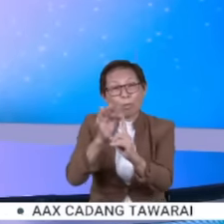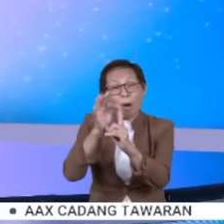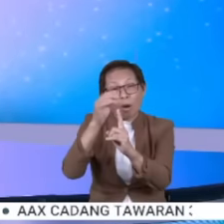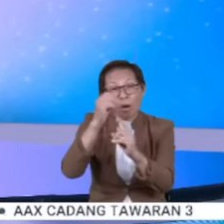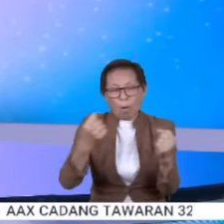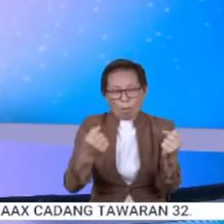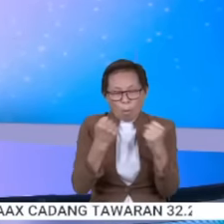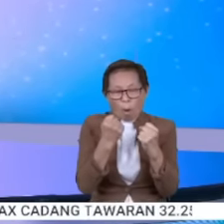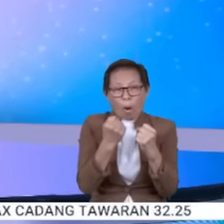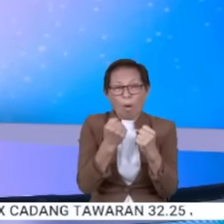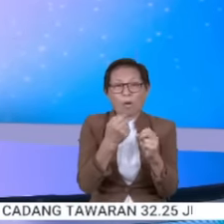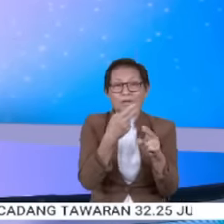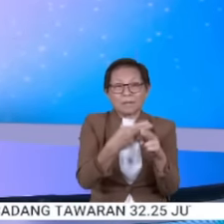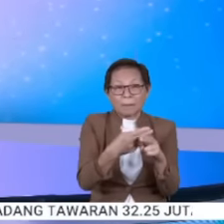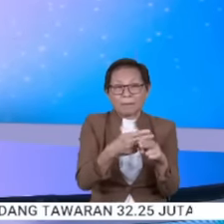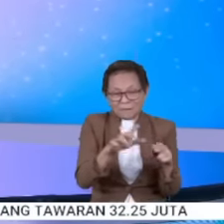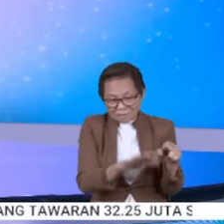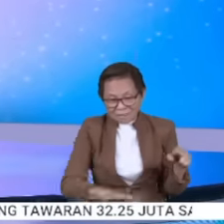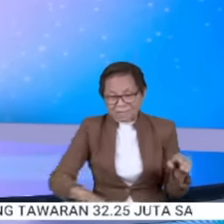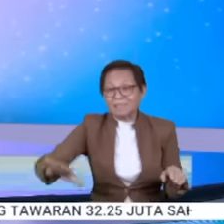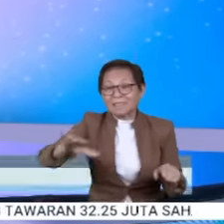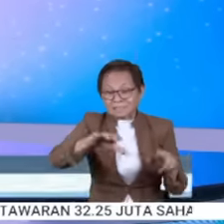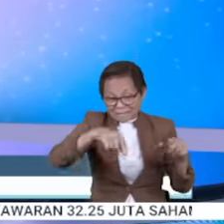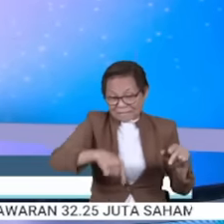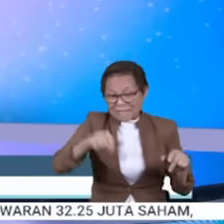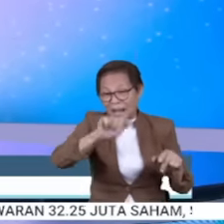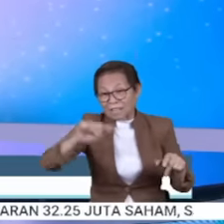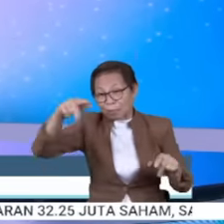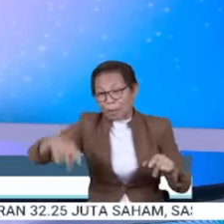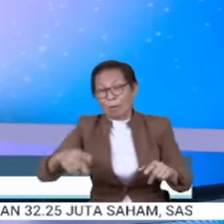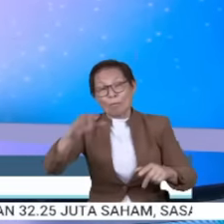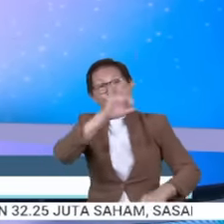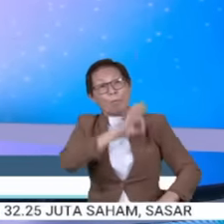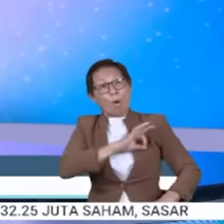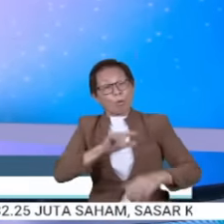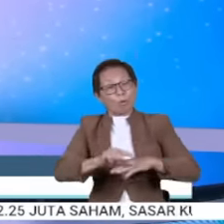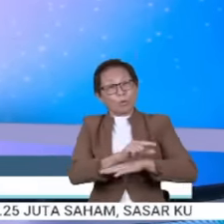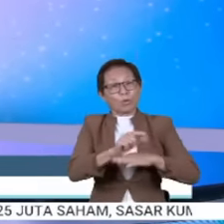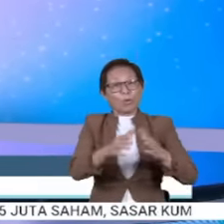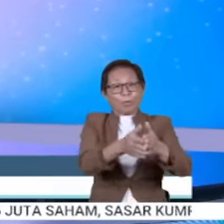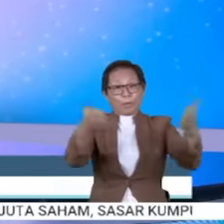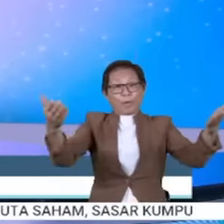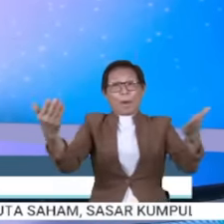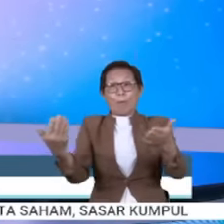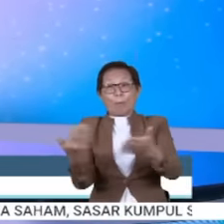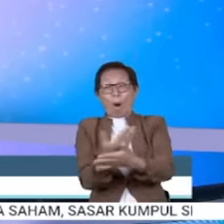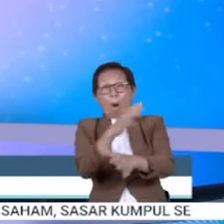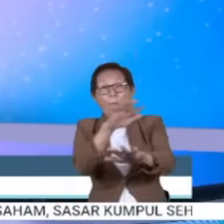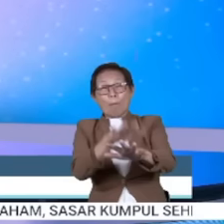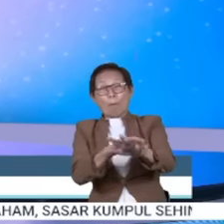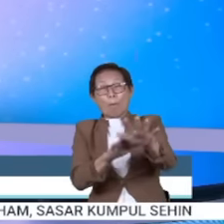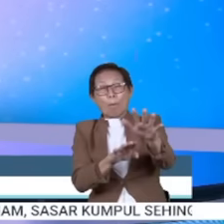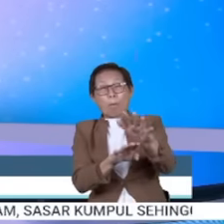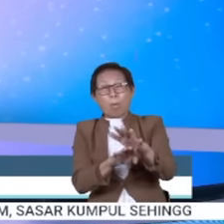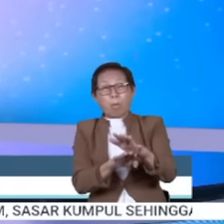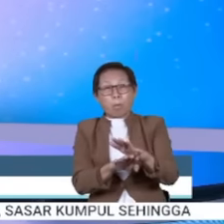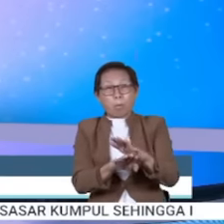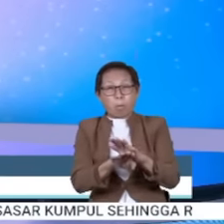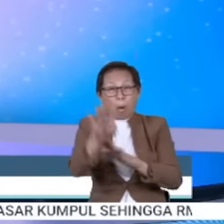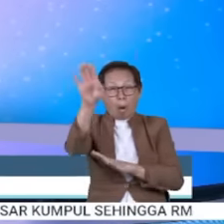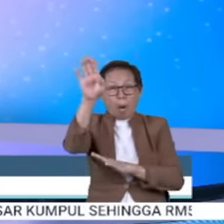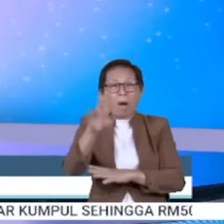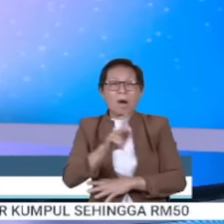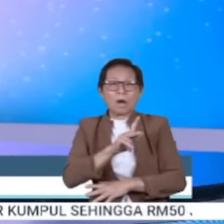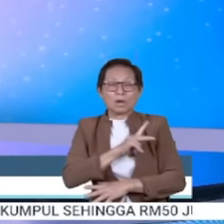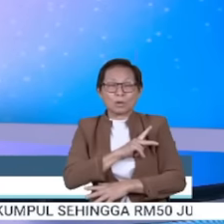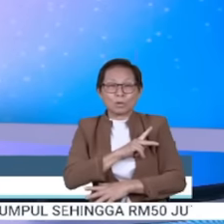menjadi Asia Pasifik ini termasuk memanfaatkan sepenuhnya penggunaan media baru yang pesat berkembang gitu pengaruh penyiaran